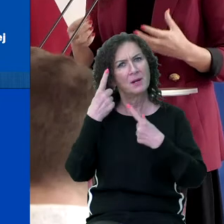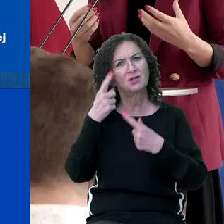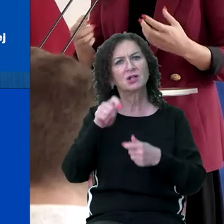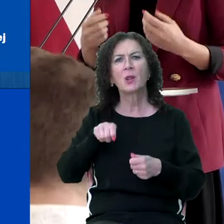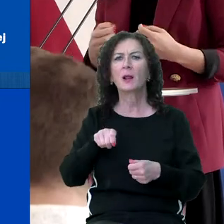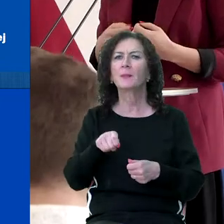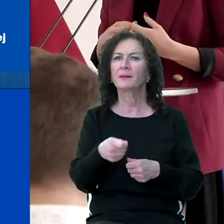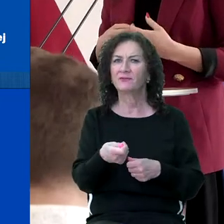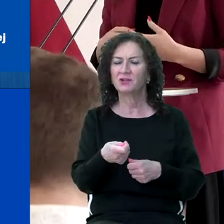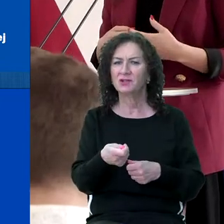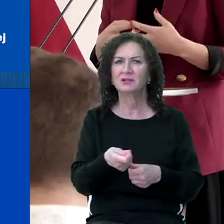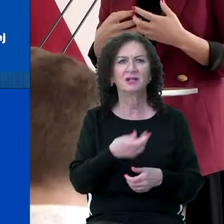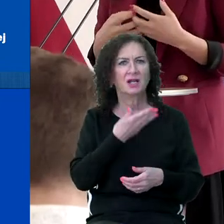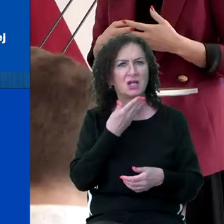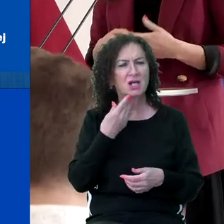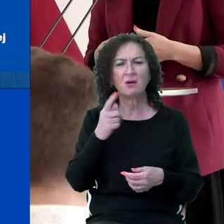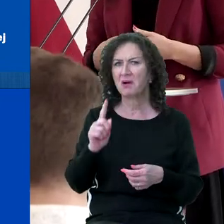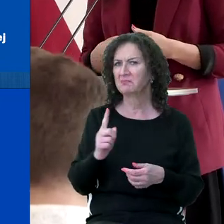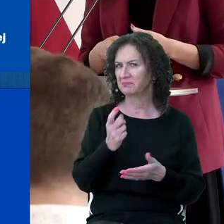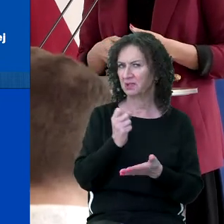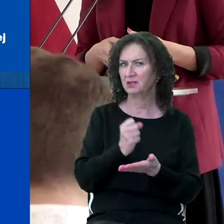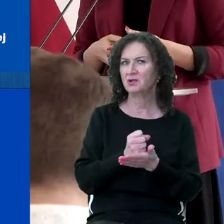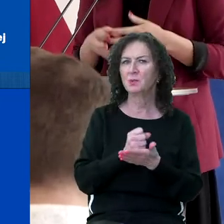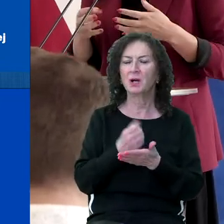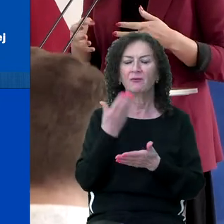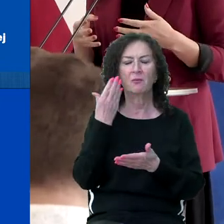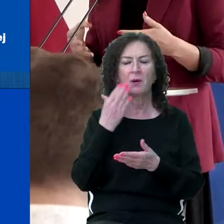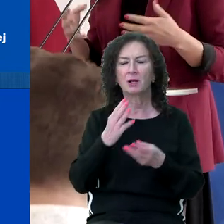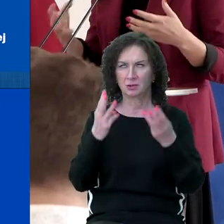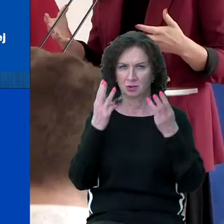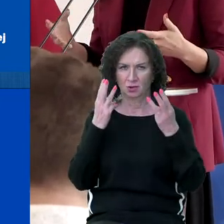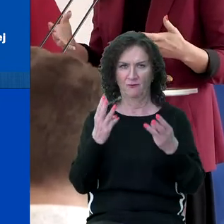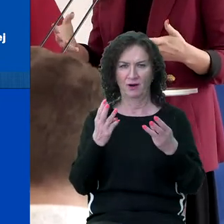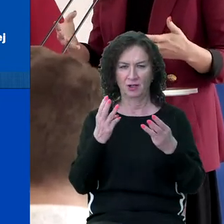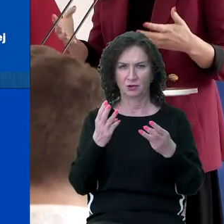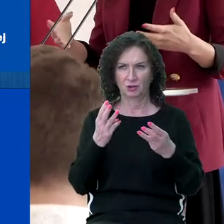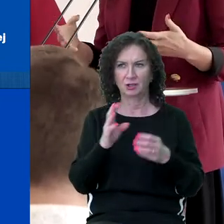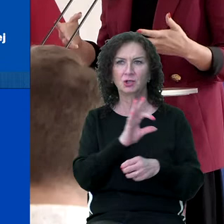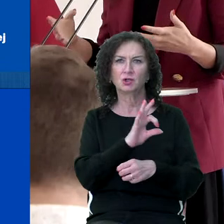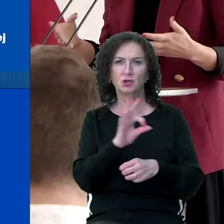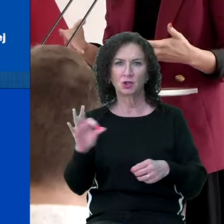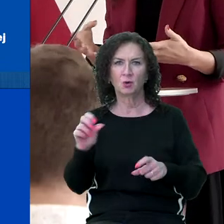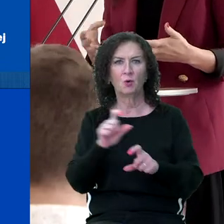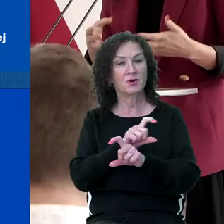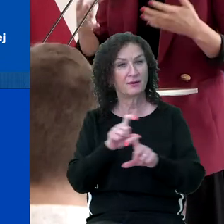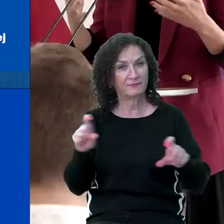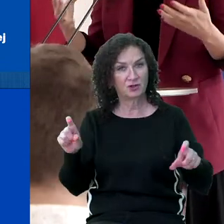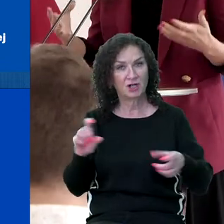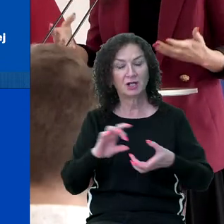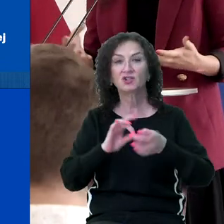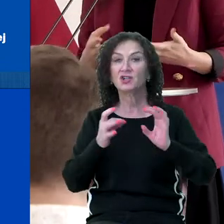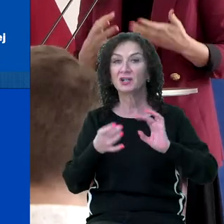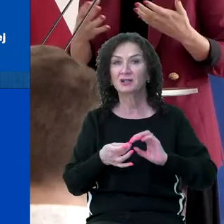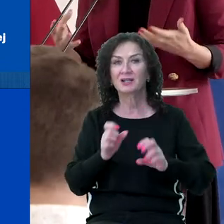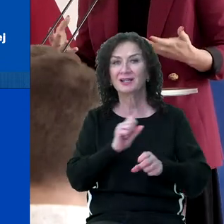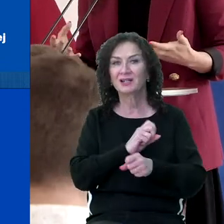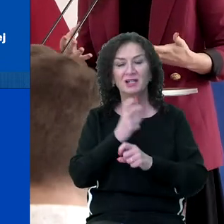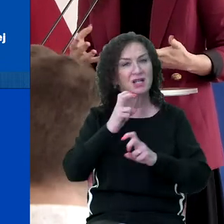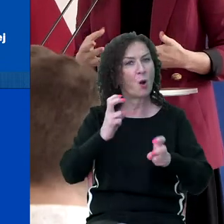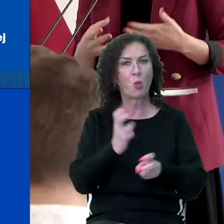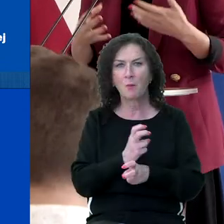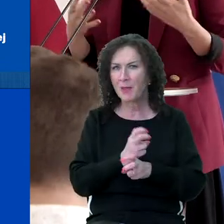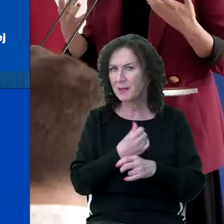brakuje jednego zagadnienia, które jest szalenie istotne, w szczególności w czasie właśnie, kiedy mamy do czynienia z automatyzacją różnych